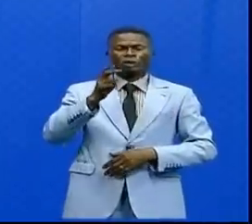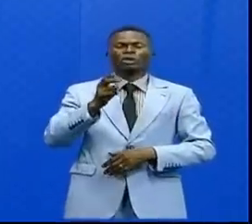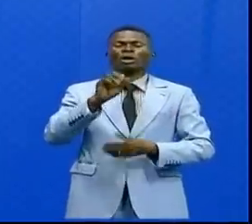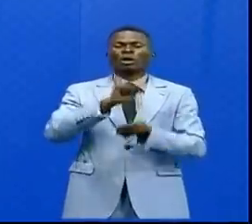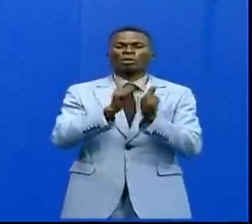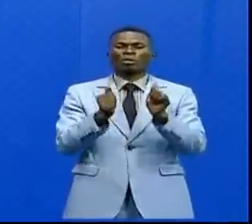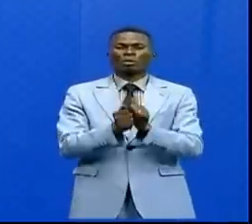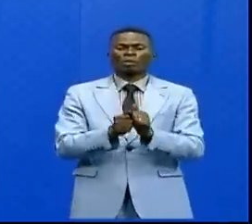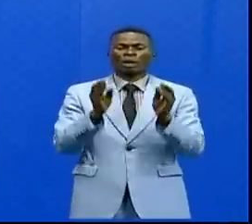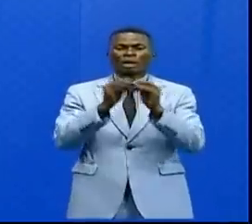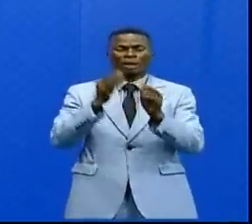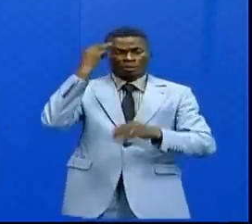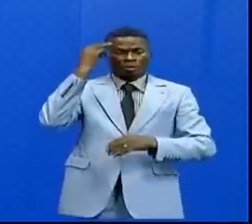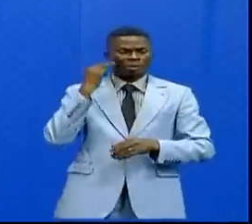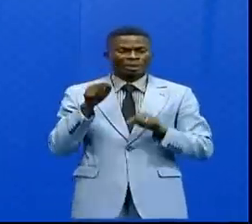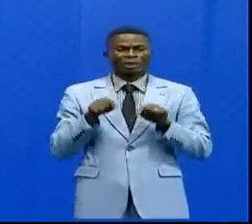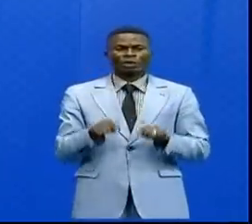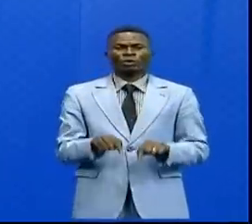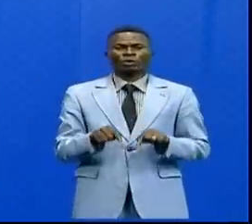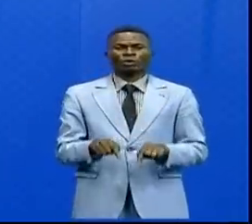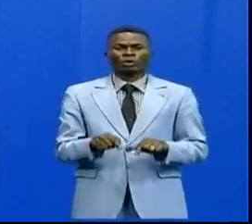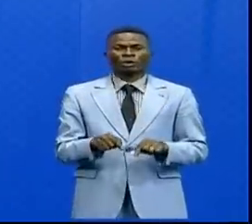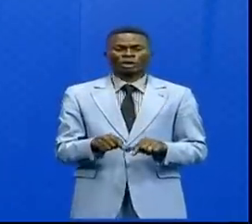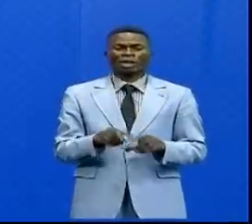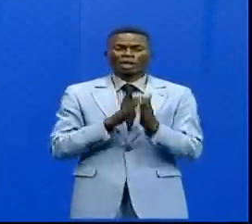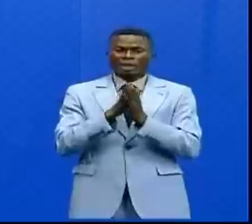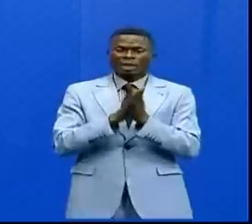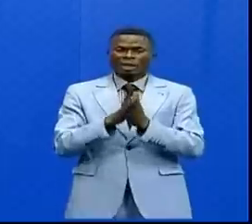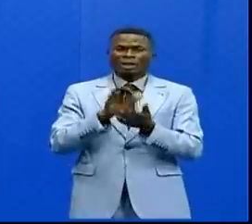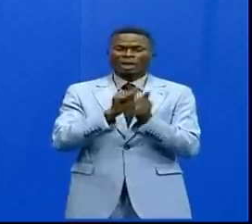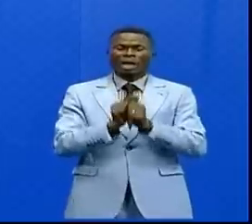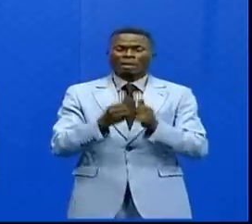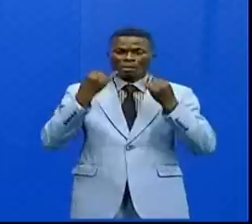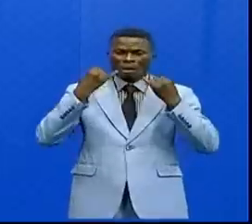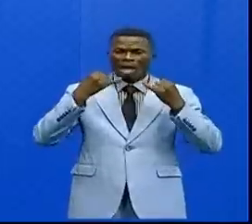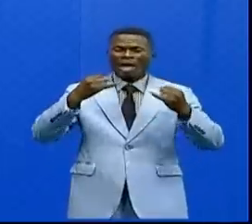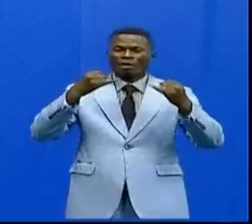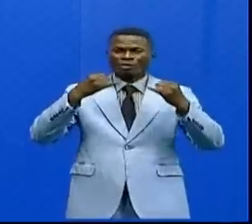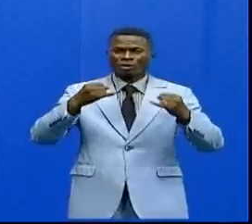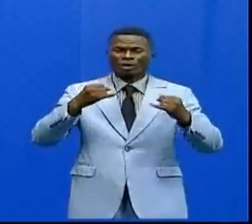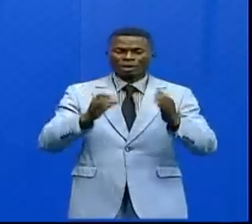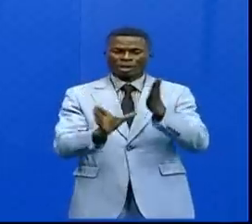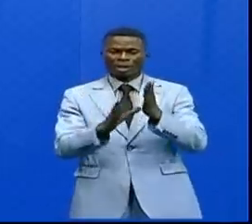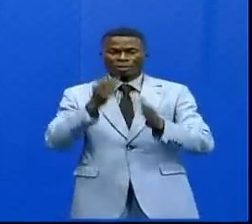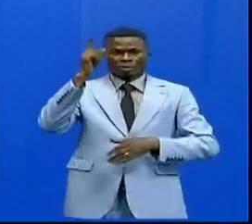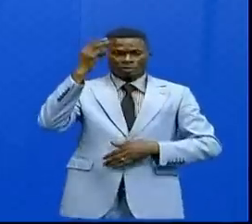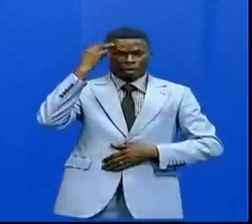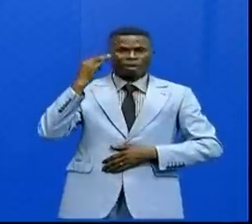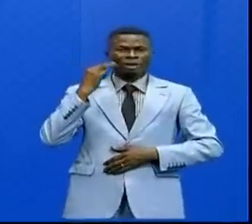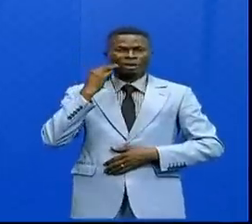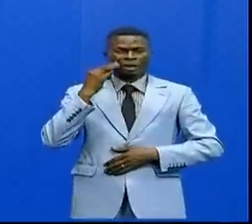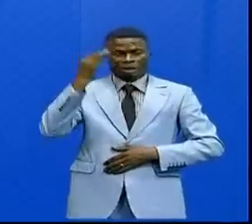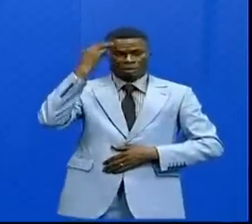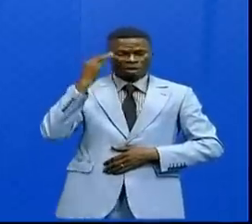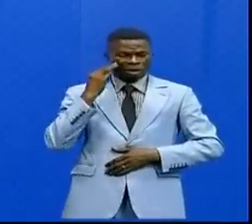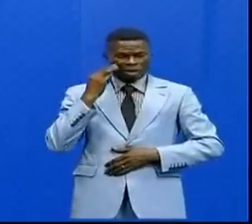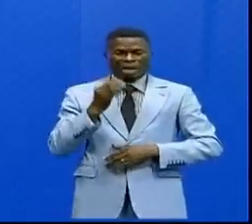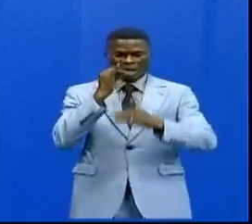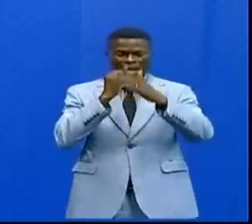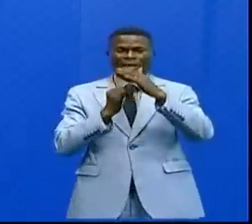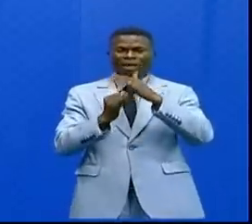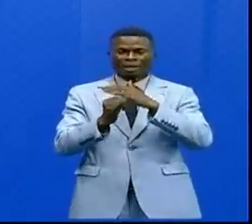du Conseil de ministres de ce jour, relatif aux points d'information, le vice-premier ministre, ministre de